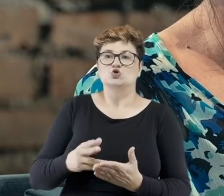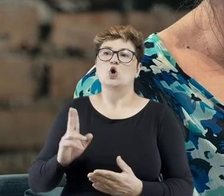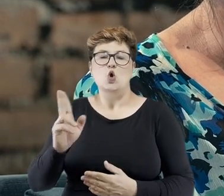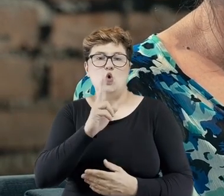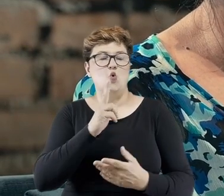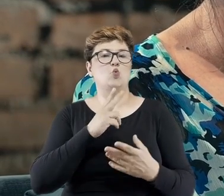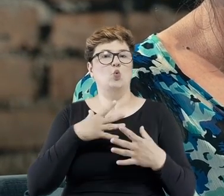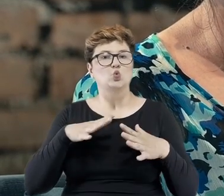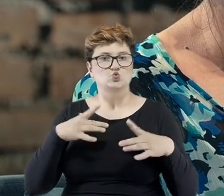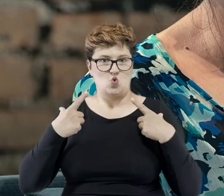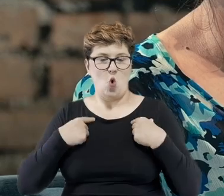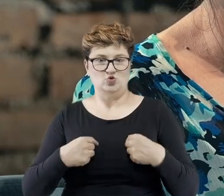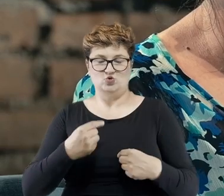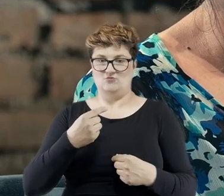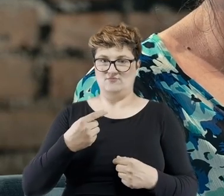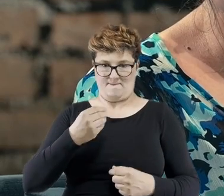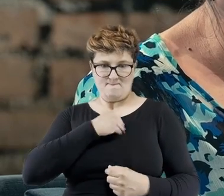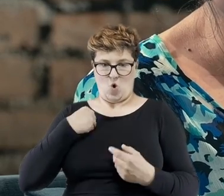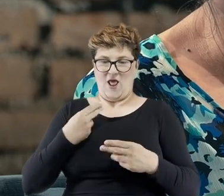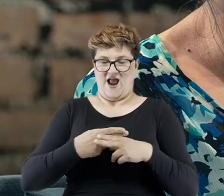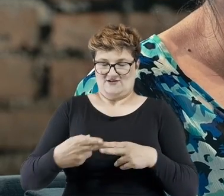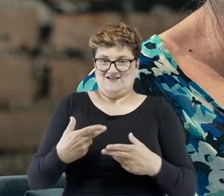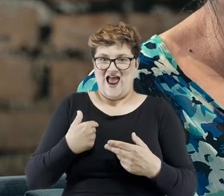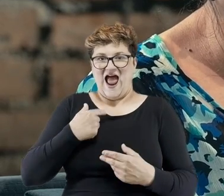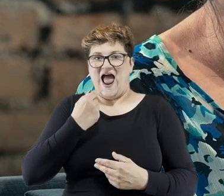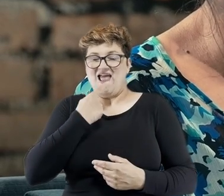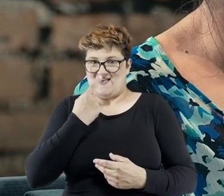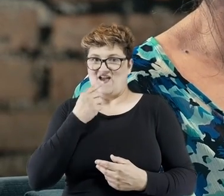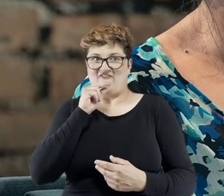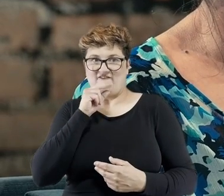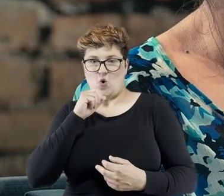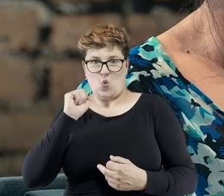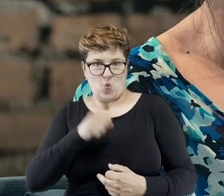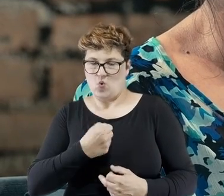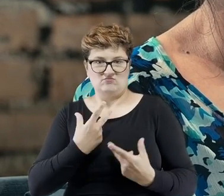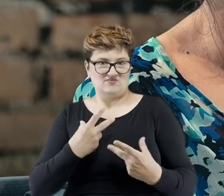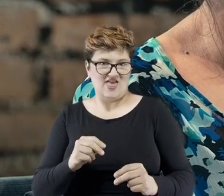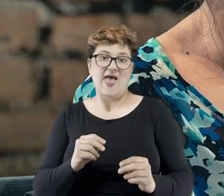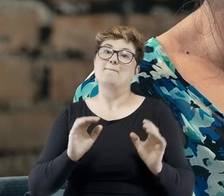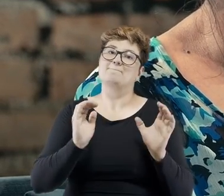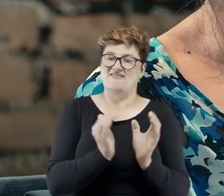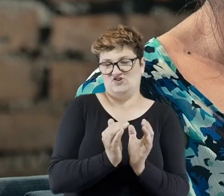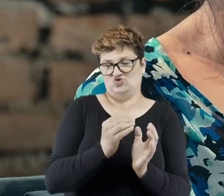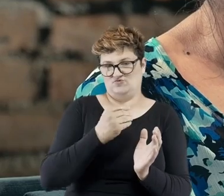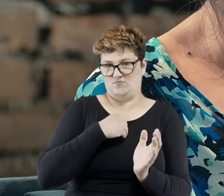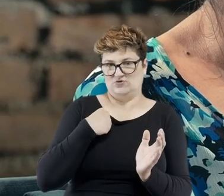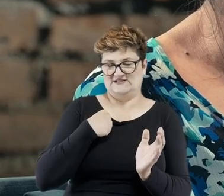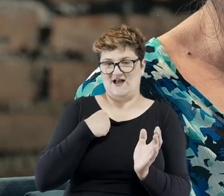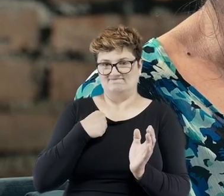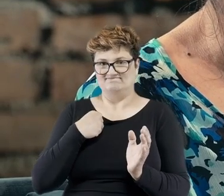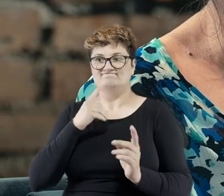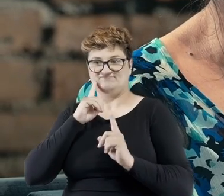uważało za Polaków, tym językiem władało tak sobie, tak? Pamiętajmy, że to była ciągle mniejszość polska,